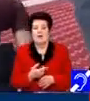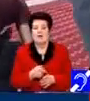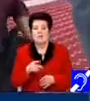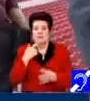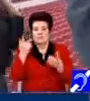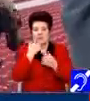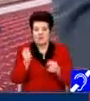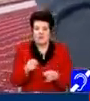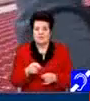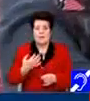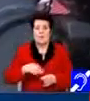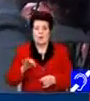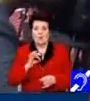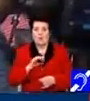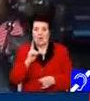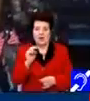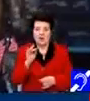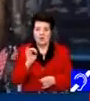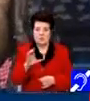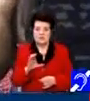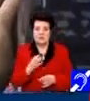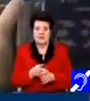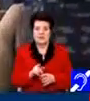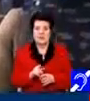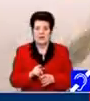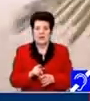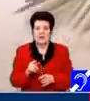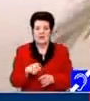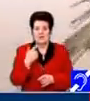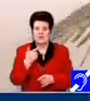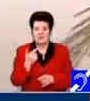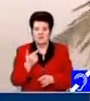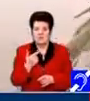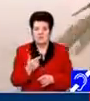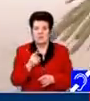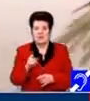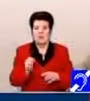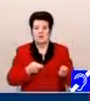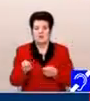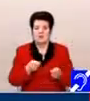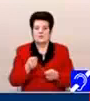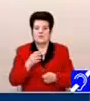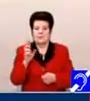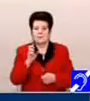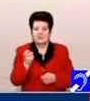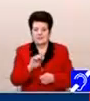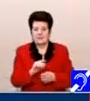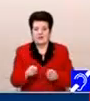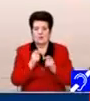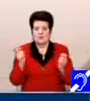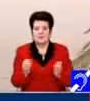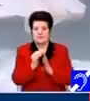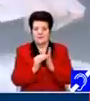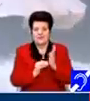citează o declarație a procurorului Carlos Wagner Barbor Guimaraes. Magistratul a afirmat că autoritățile din Brazilia au deschis anchete la